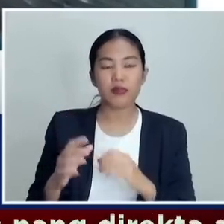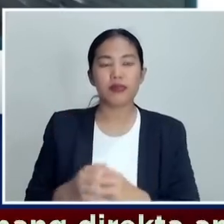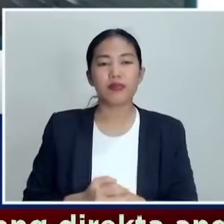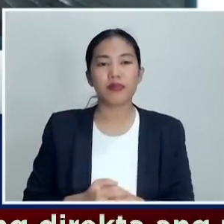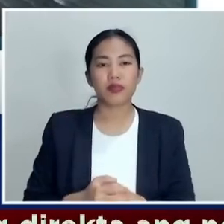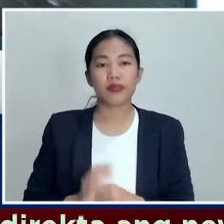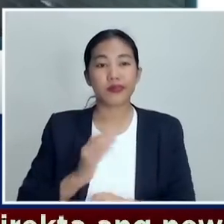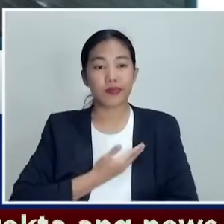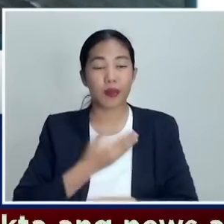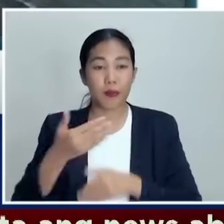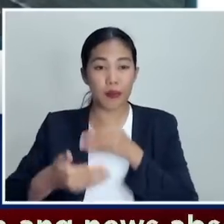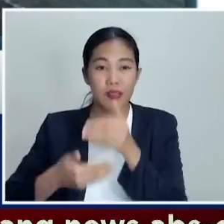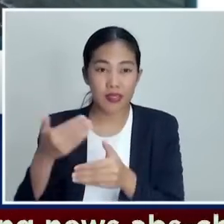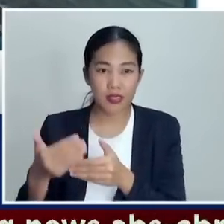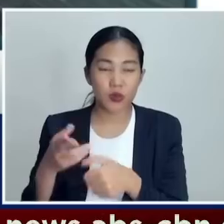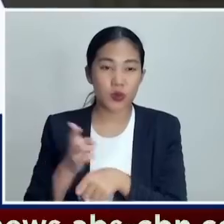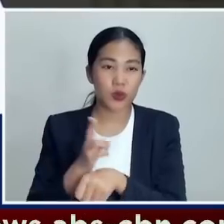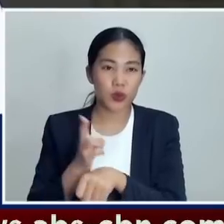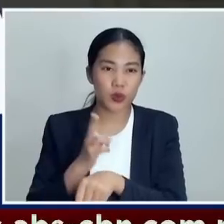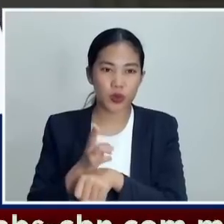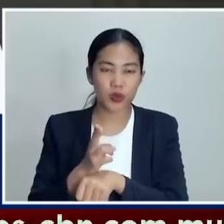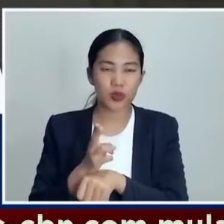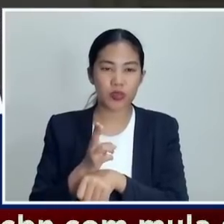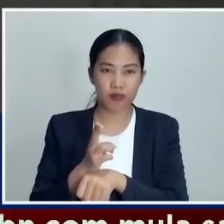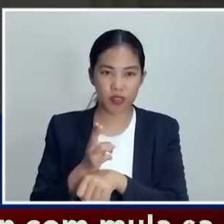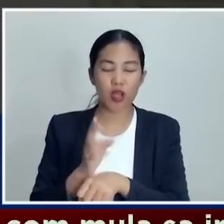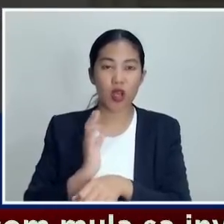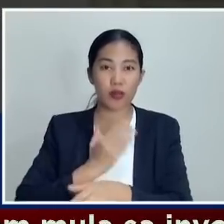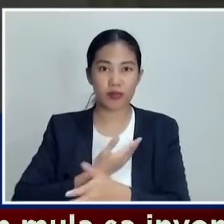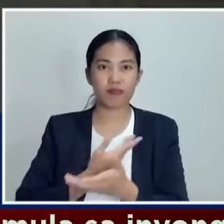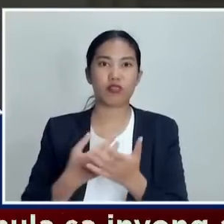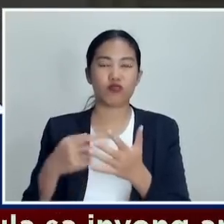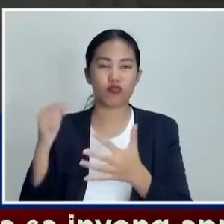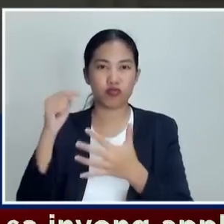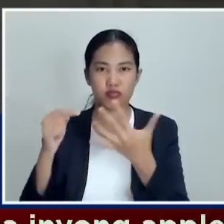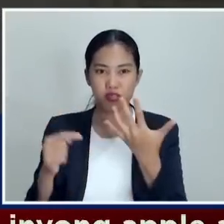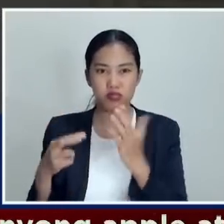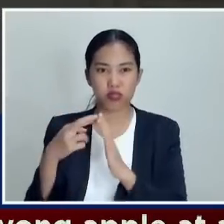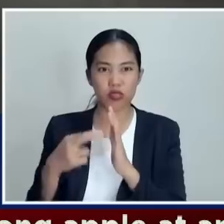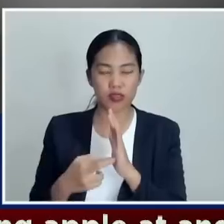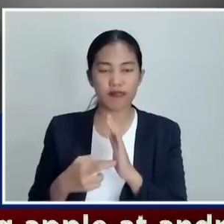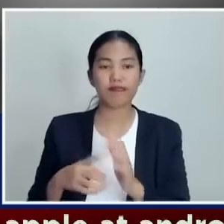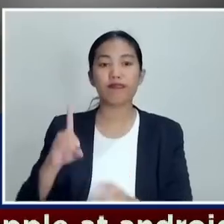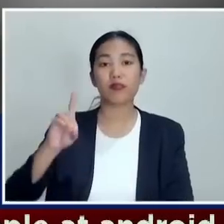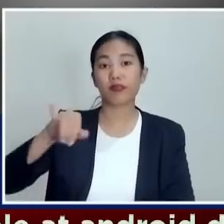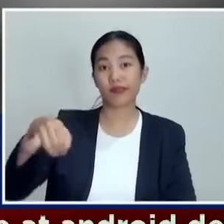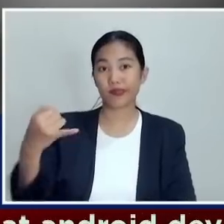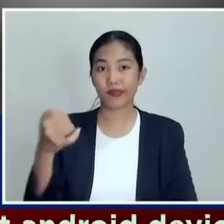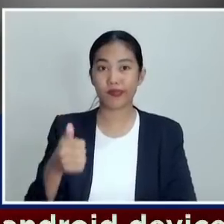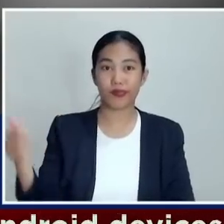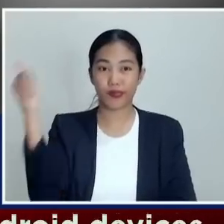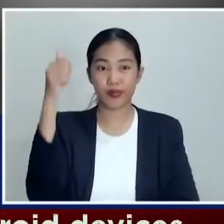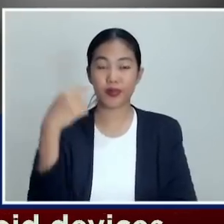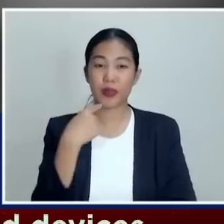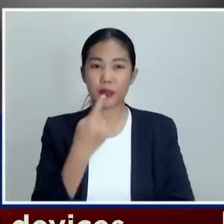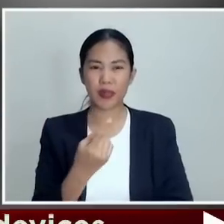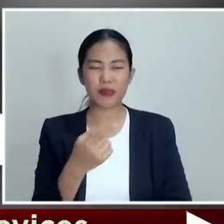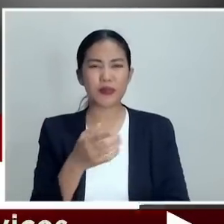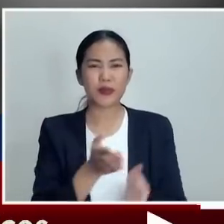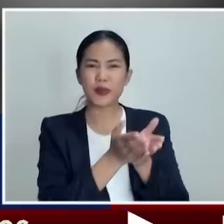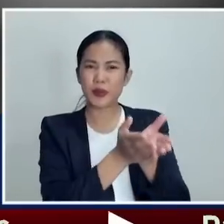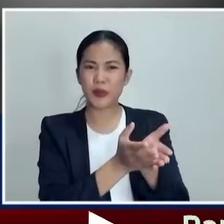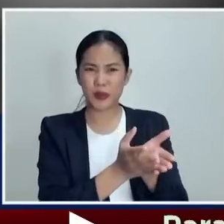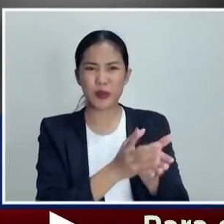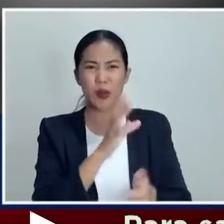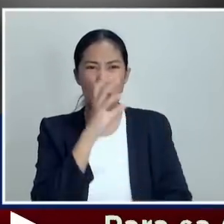in Marina using our circulars. Una nang sinabi ni Justice Secretary Boying Rimulya na luma at hindi nakadisenyong oil